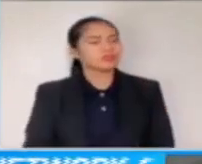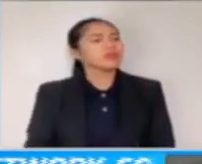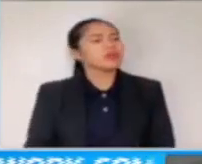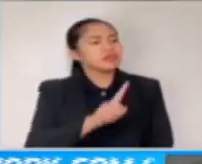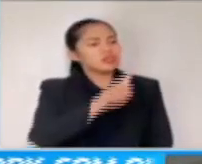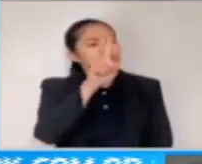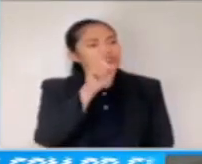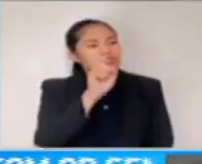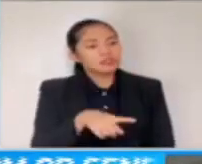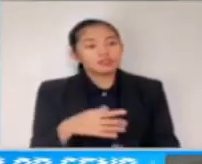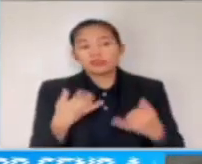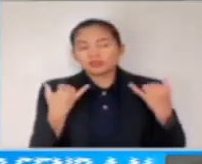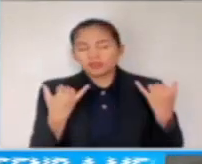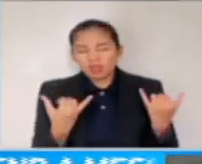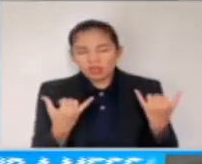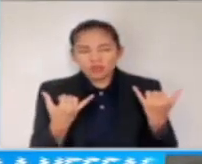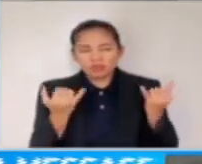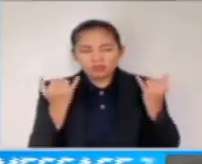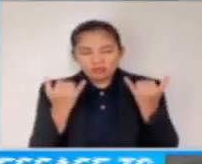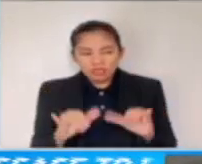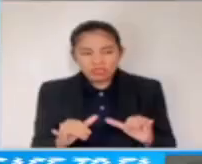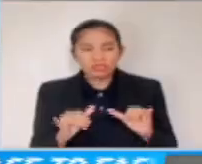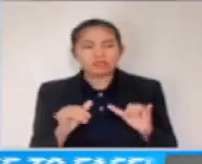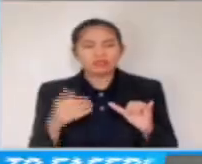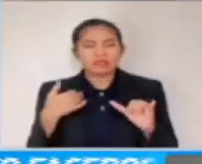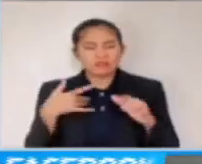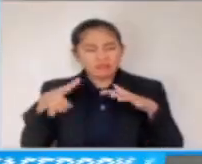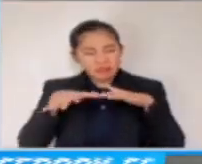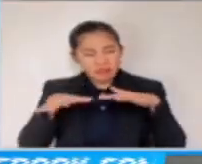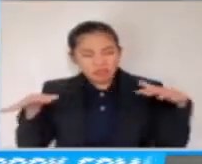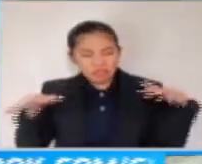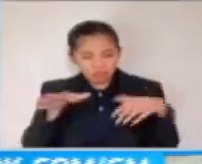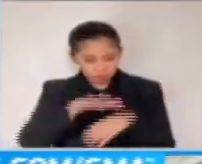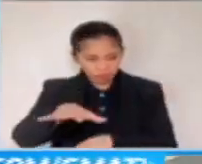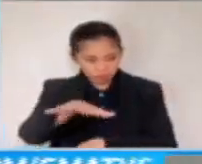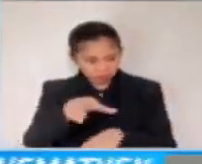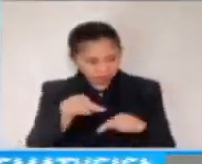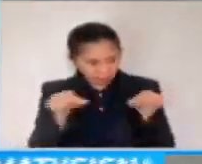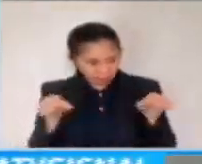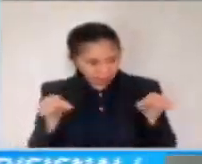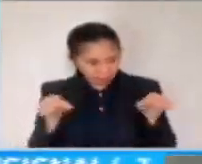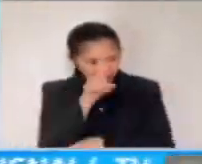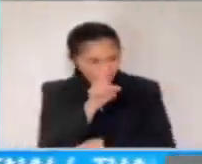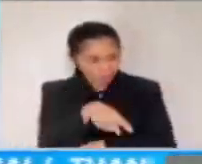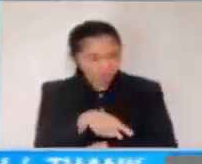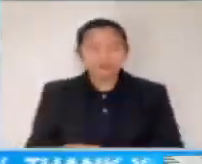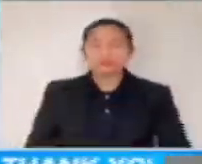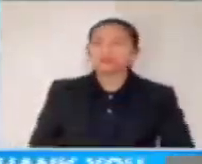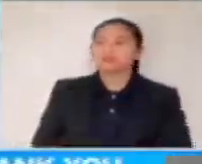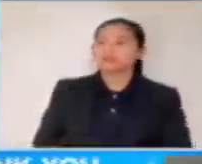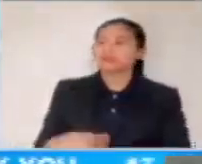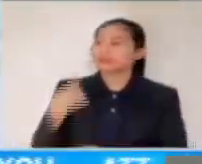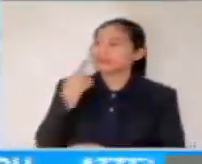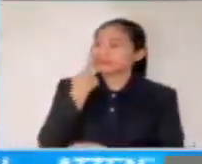apektado pa rin na ba ng matinding traffic yung area na yan? Nung umalis tayo sa